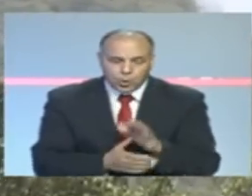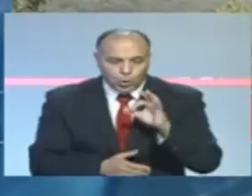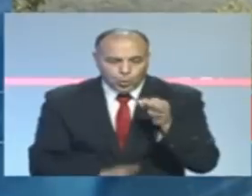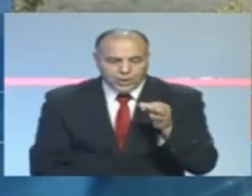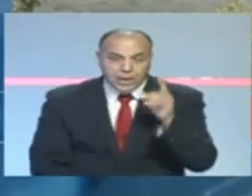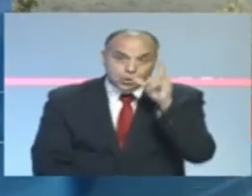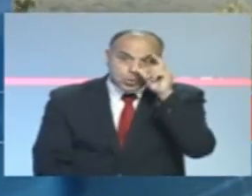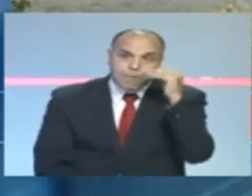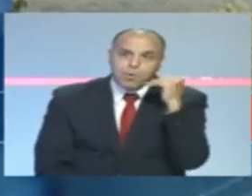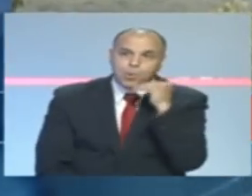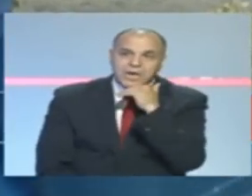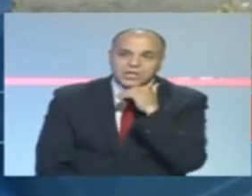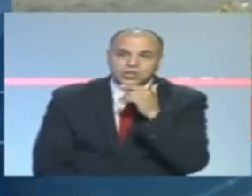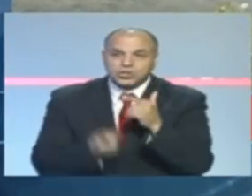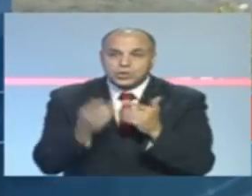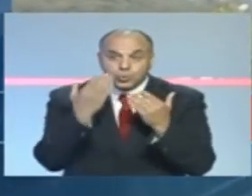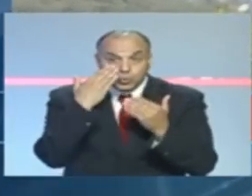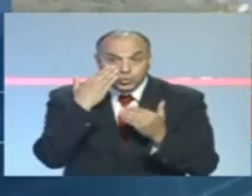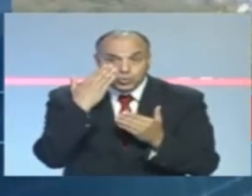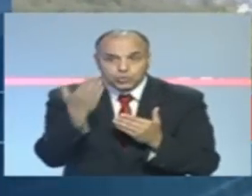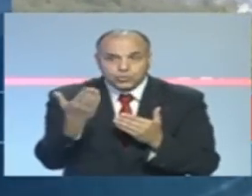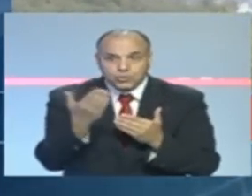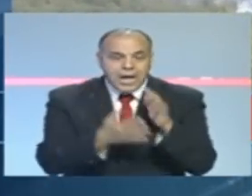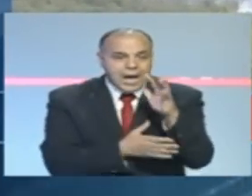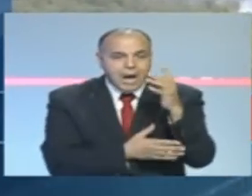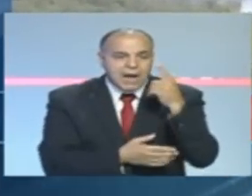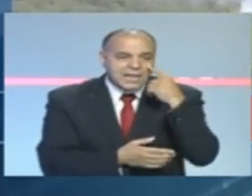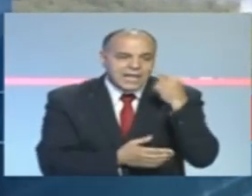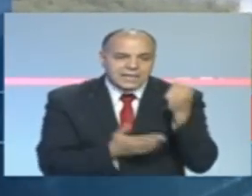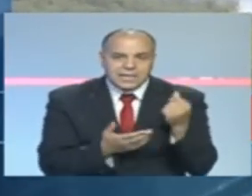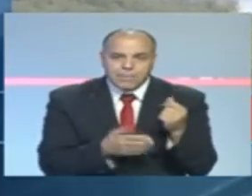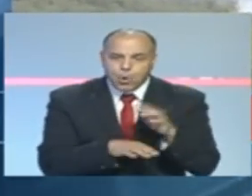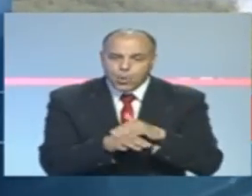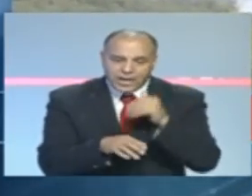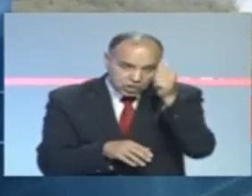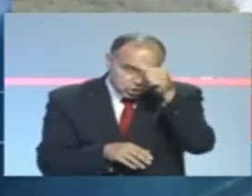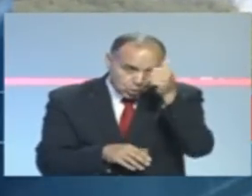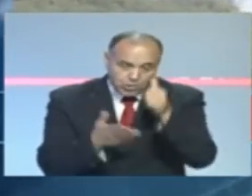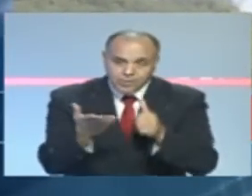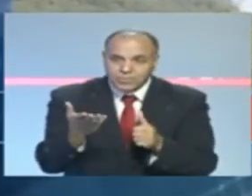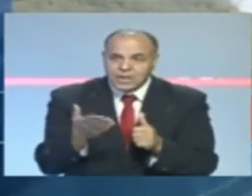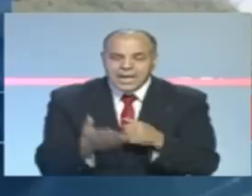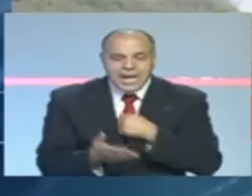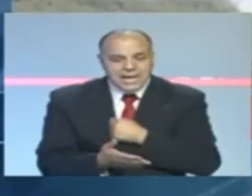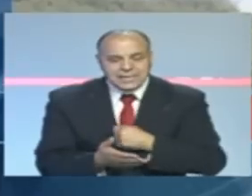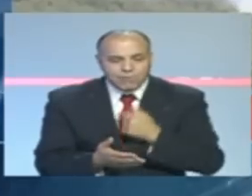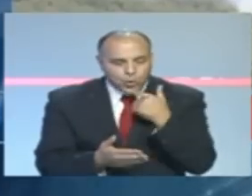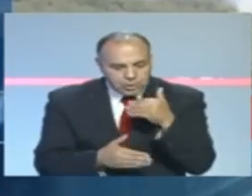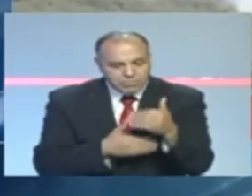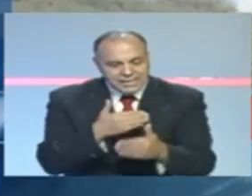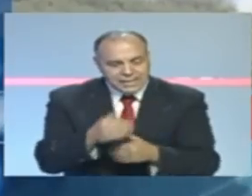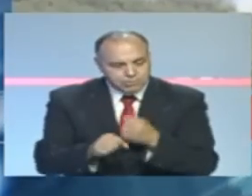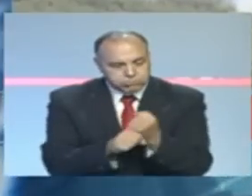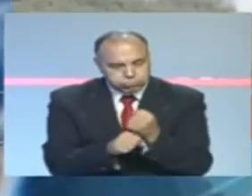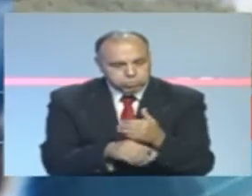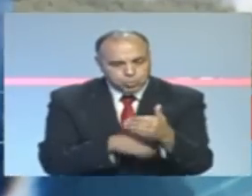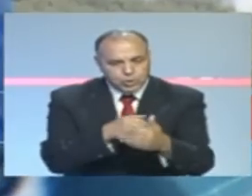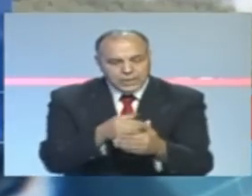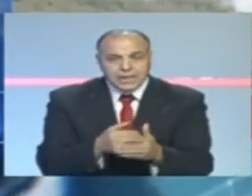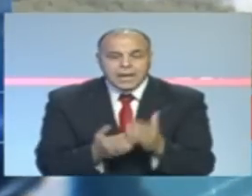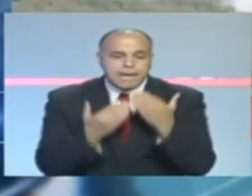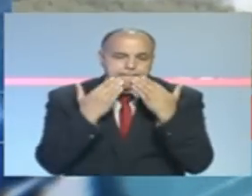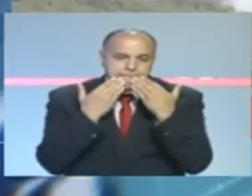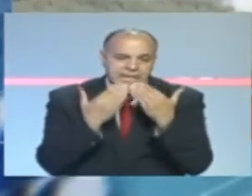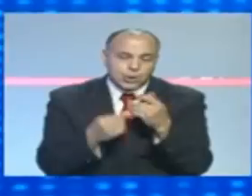هي صور مباشره السلوك مشاهدينا الكرام من غابات عين دراهم بولايه جندوبه للاسف النيران مازالت متواصله على كل